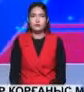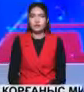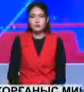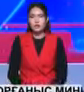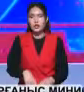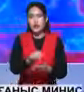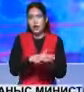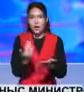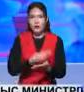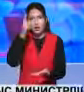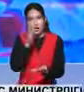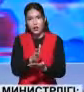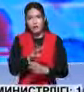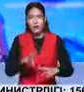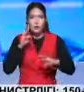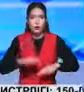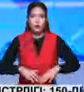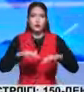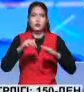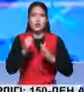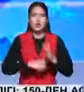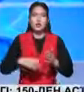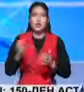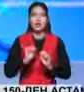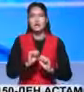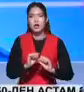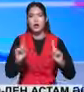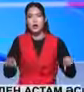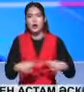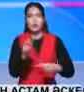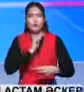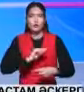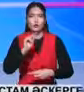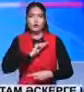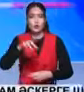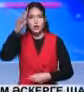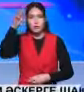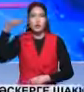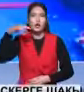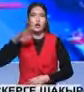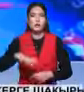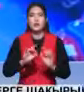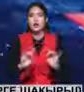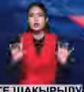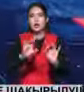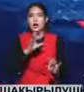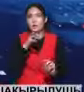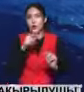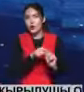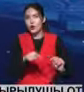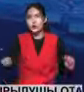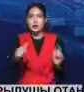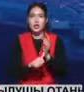Хабарымыз жалғастырайық. Премьер-министр су тасқын салдарын жою және қалпына келтіру жұмыстары жөнінде мемлекет басшысына есеп берді. Осы уақытқа